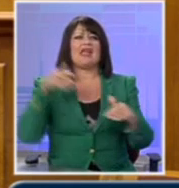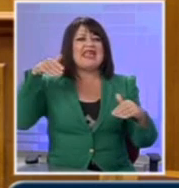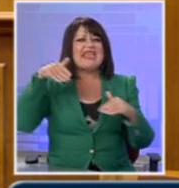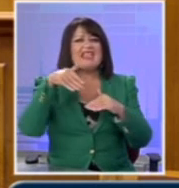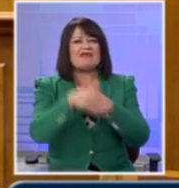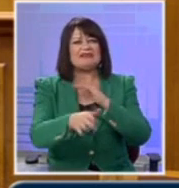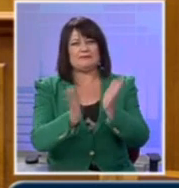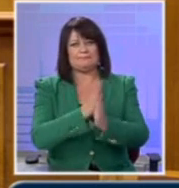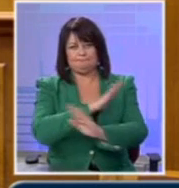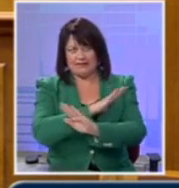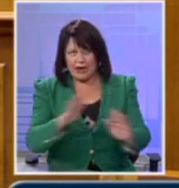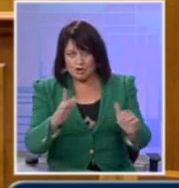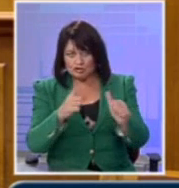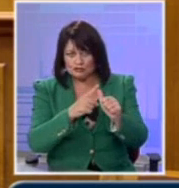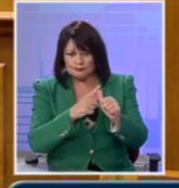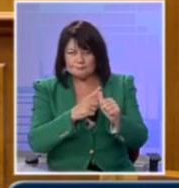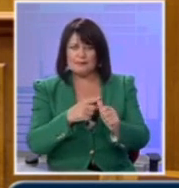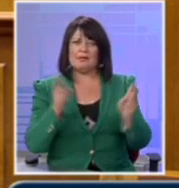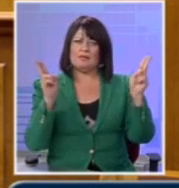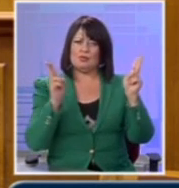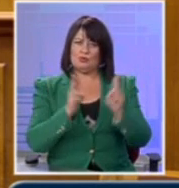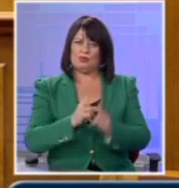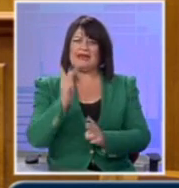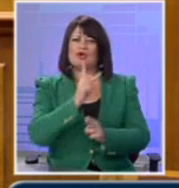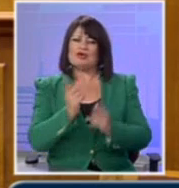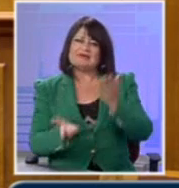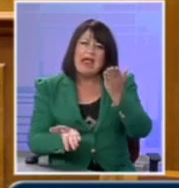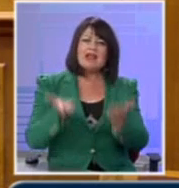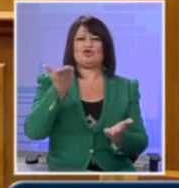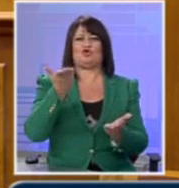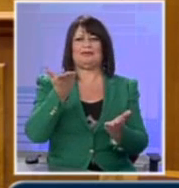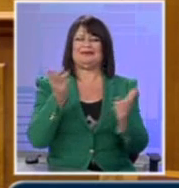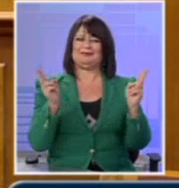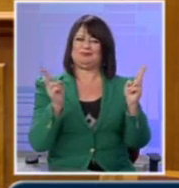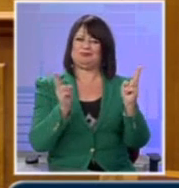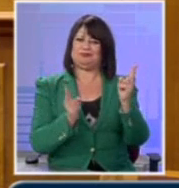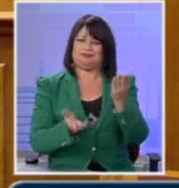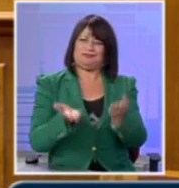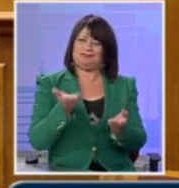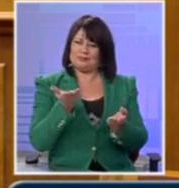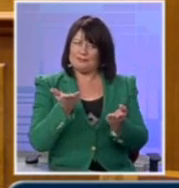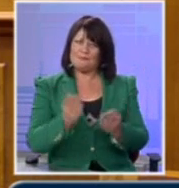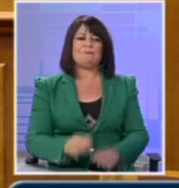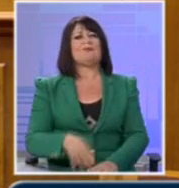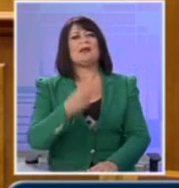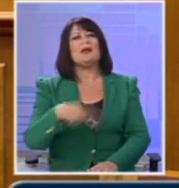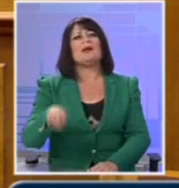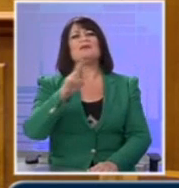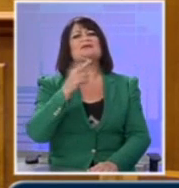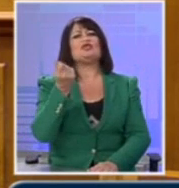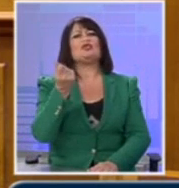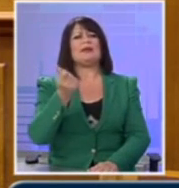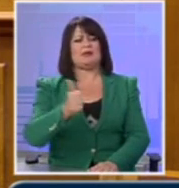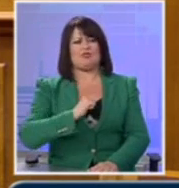ύφεσης, τη μείωση των κοινωνικών ανισοτήτων αλλά και την αύξηση της οικονομικής